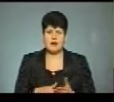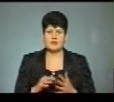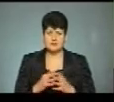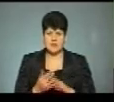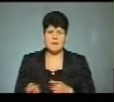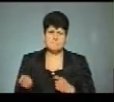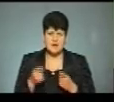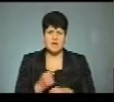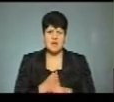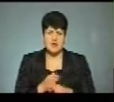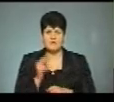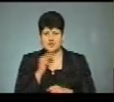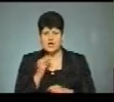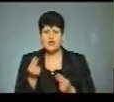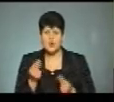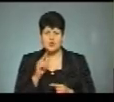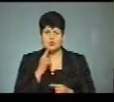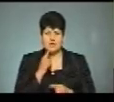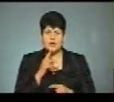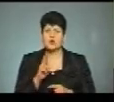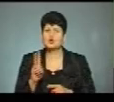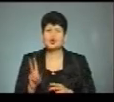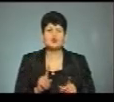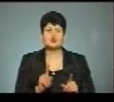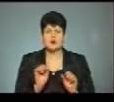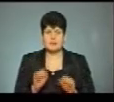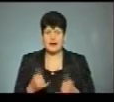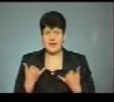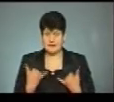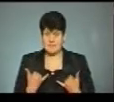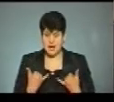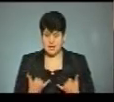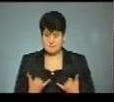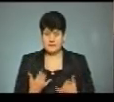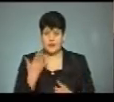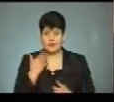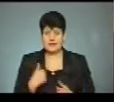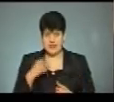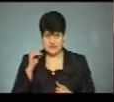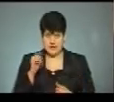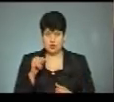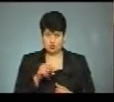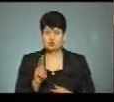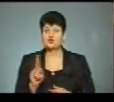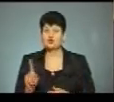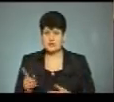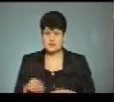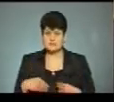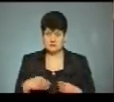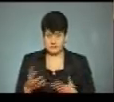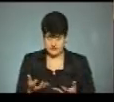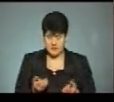приносили і каву, і чай, і гроші, і цукерки, все, хто що міг. А тепер, коли я знаю, що тут хтось щось бере, я